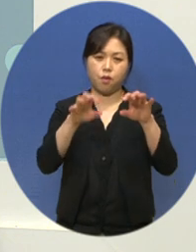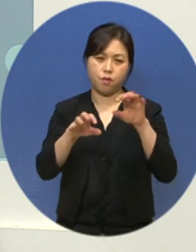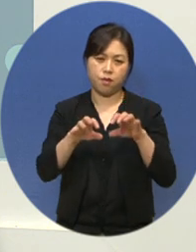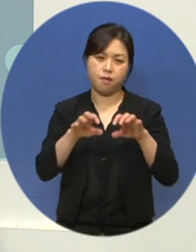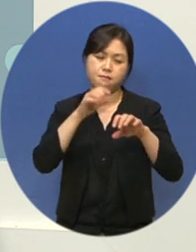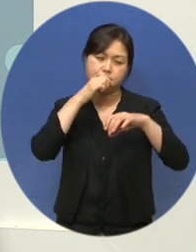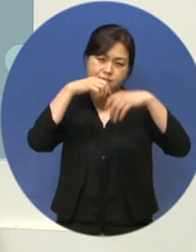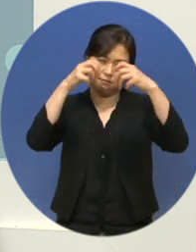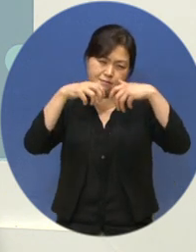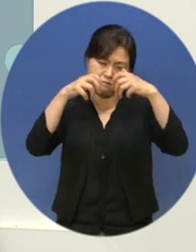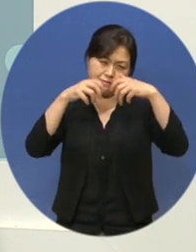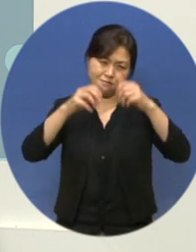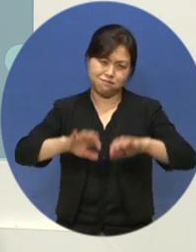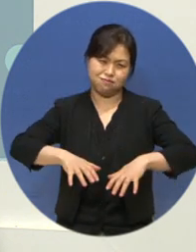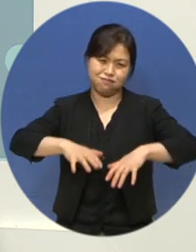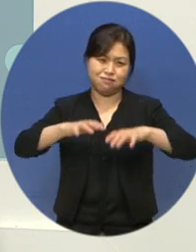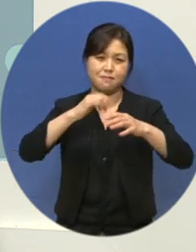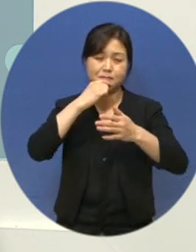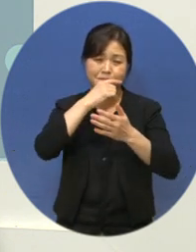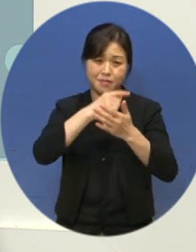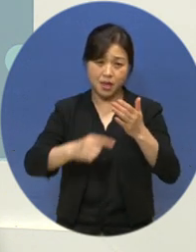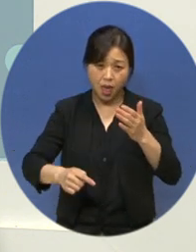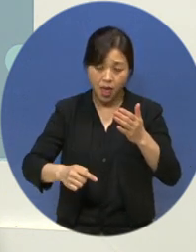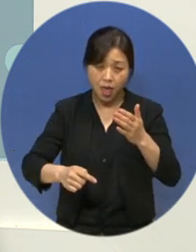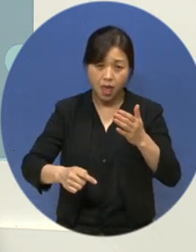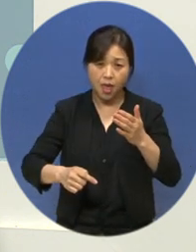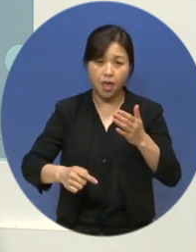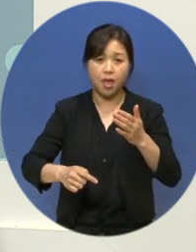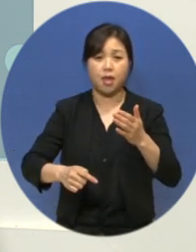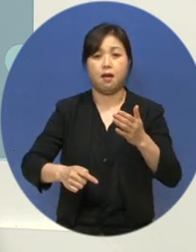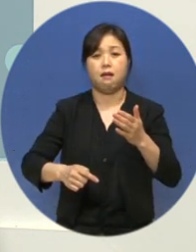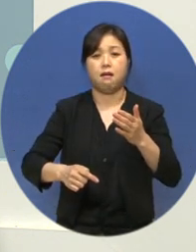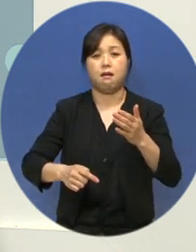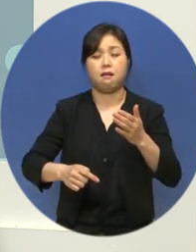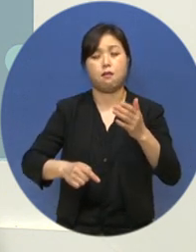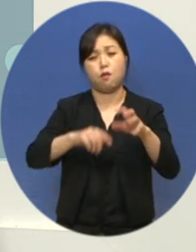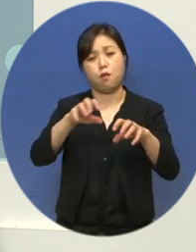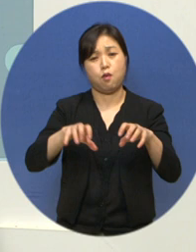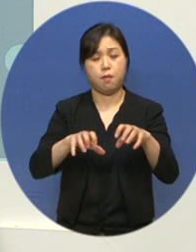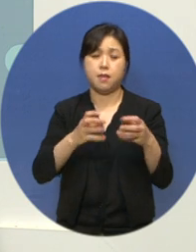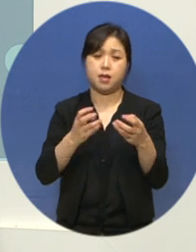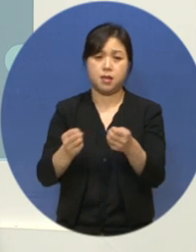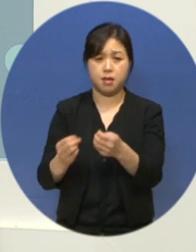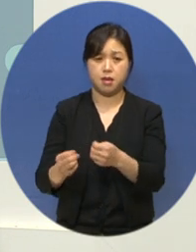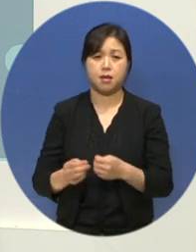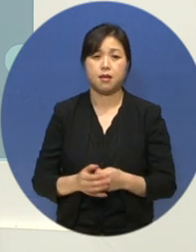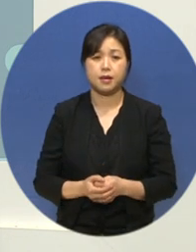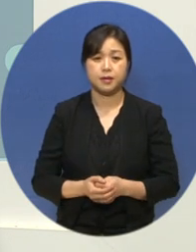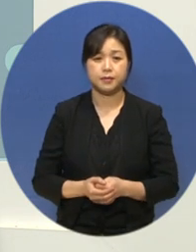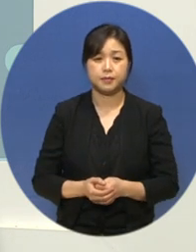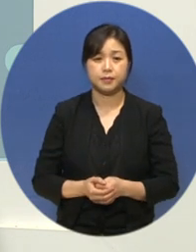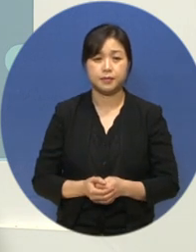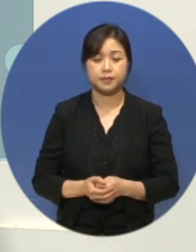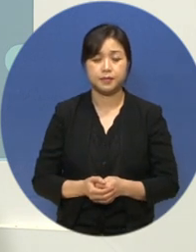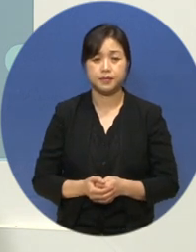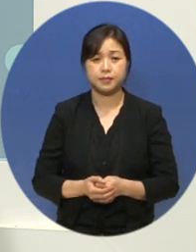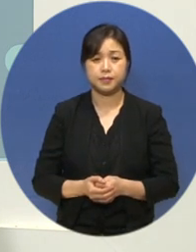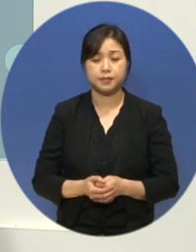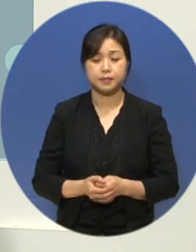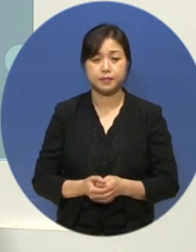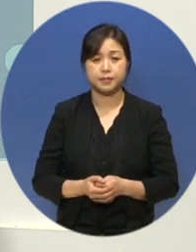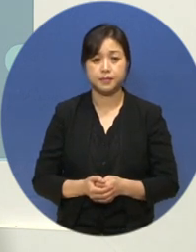지금 물티 외로 피해를 입지 않은 곳이 없는 것 같습니다 자 이런 때도 우리가